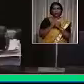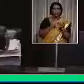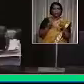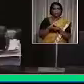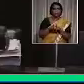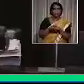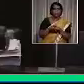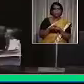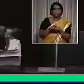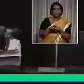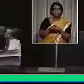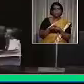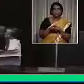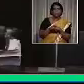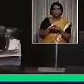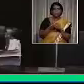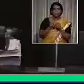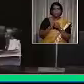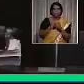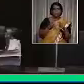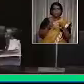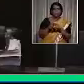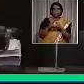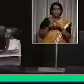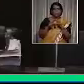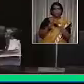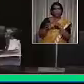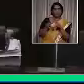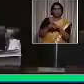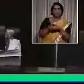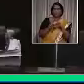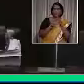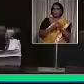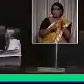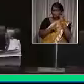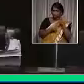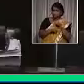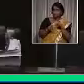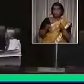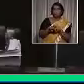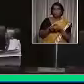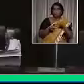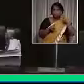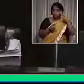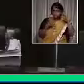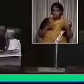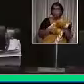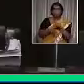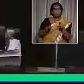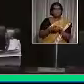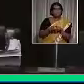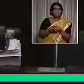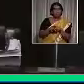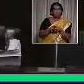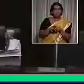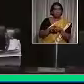மதவாதம் இல்லாத ஒரு நாட்டை கட்டியெழுப்ப செயல்படுவேன் என்று, எங்களுடைய மனமார்ந்த நன்றியை கூறி இவ்வாறு நல்ல நடவடிக்கைகளை முன்னெடுத்து இந்த